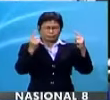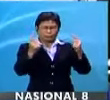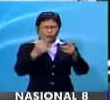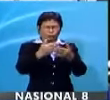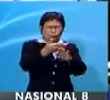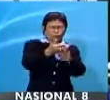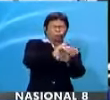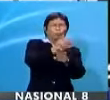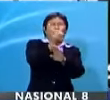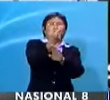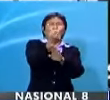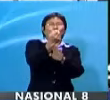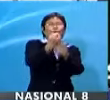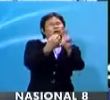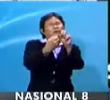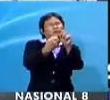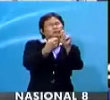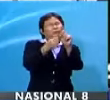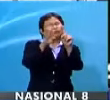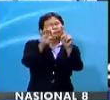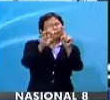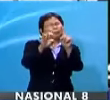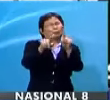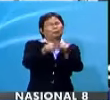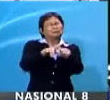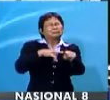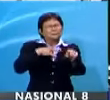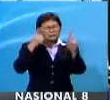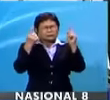pukul 12 dalam pukul 1140 macam